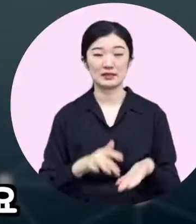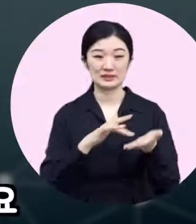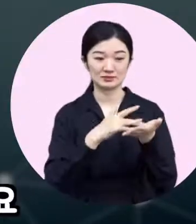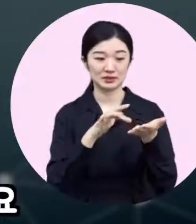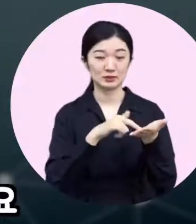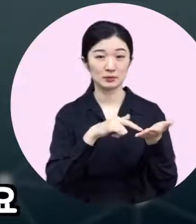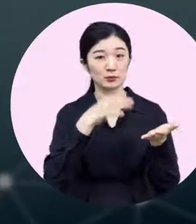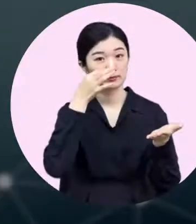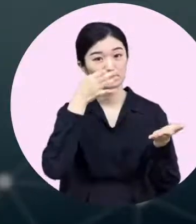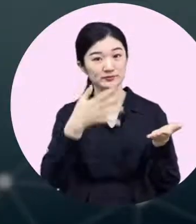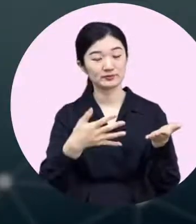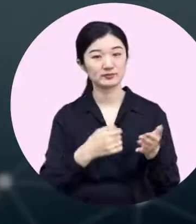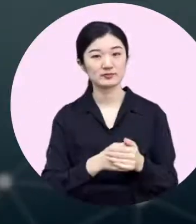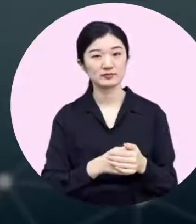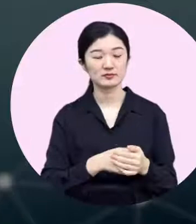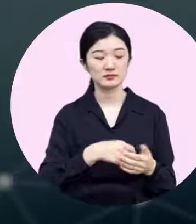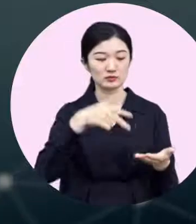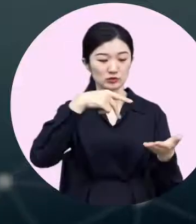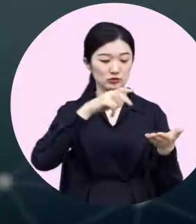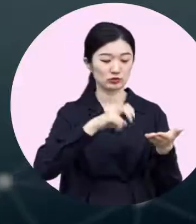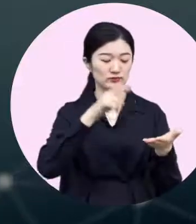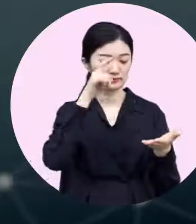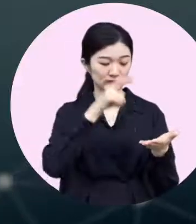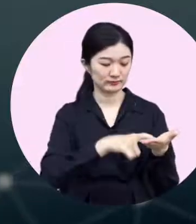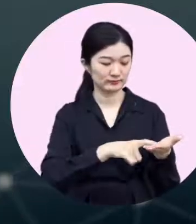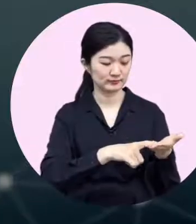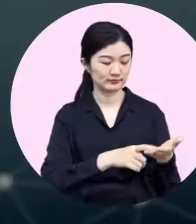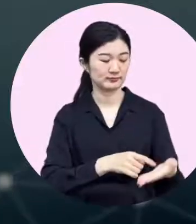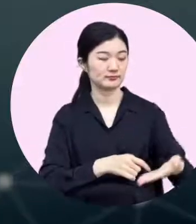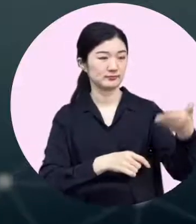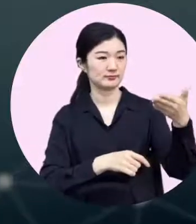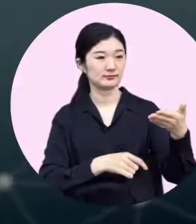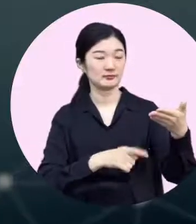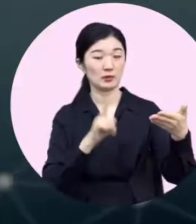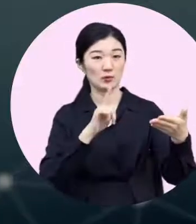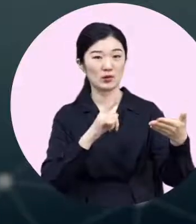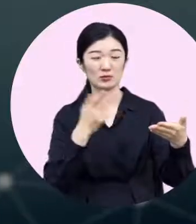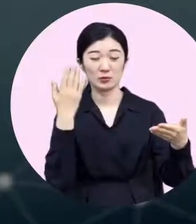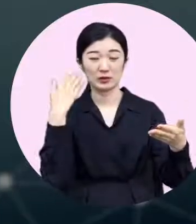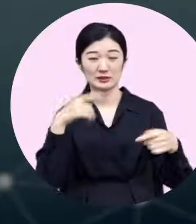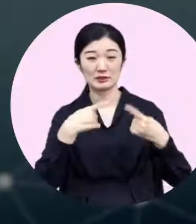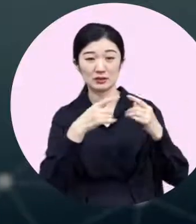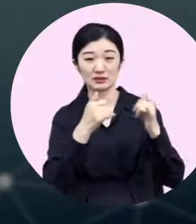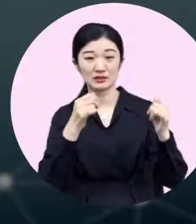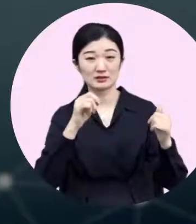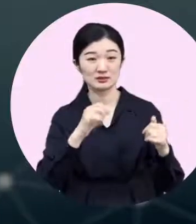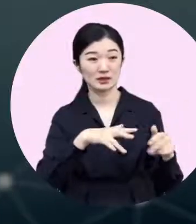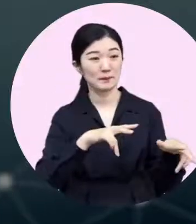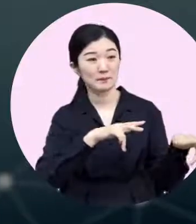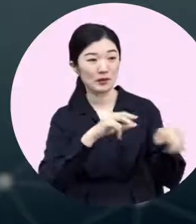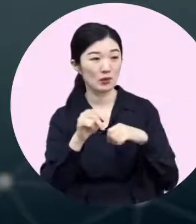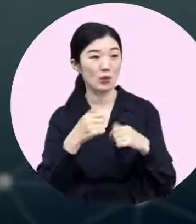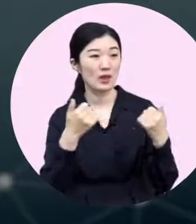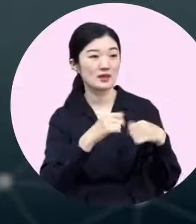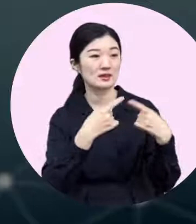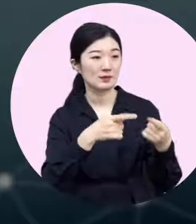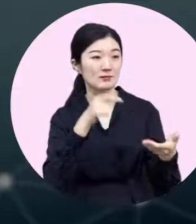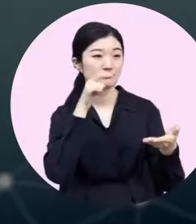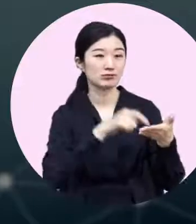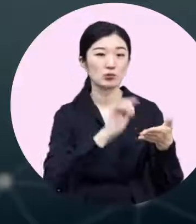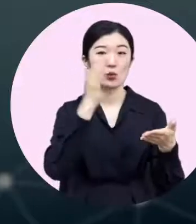한번 시연을 해드릴게요. 제가 줌 앱을 열었더니 이런 화면이 보이죠. 우리가 참가자일 때는 여기서 그냥 바로 회의 참가를 누르고